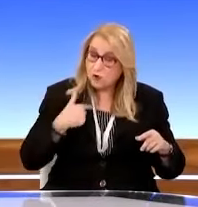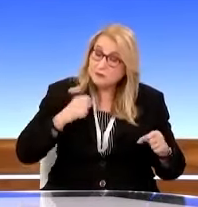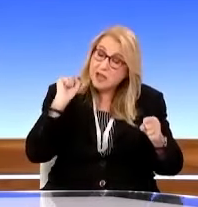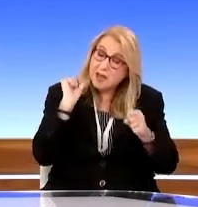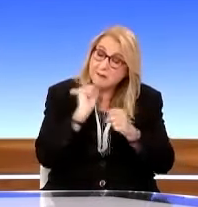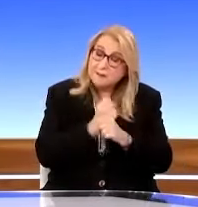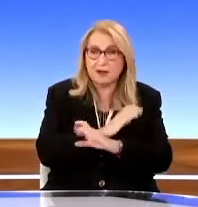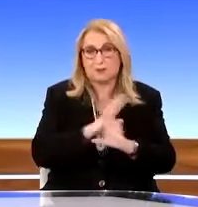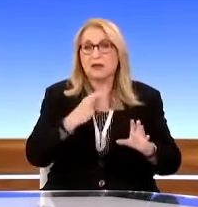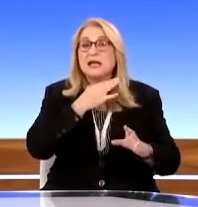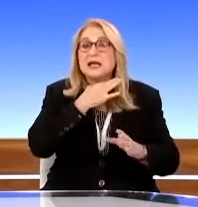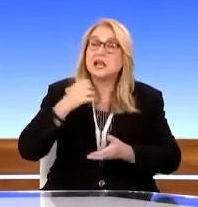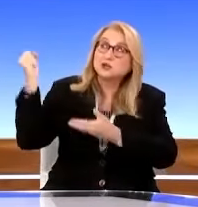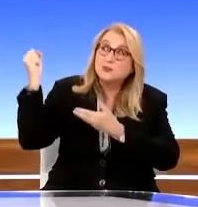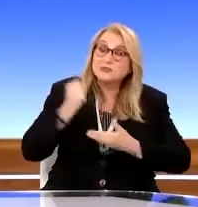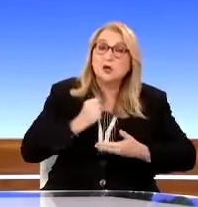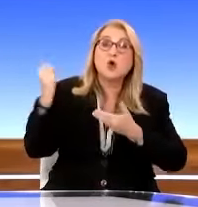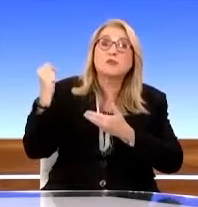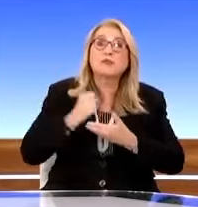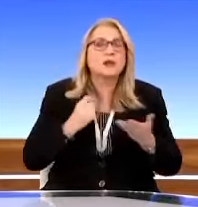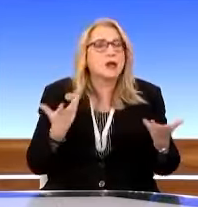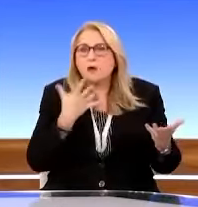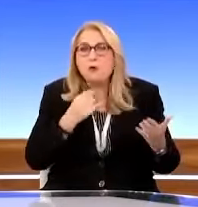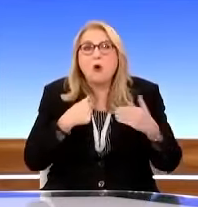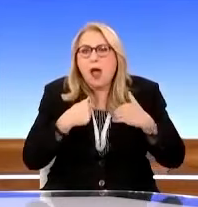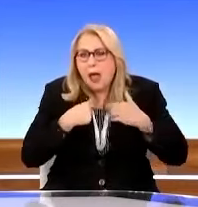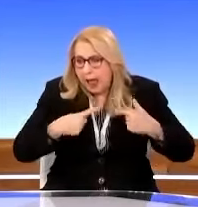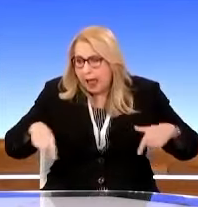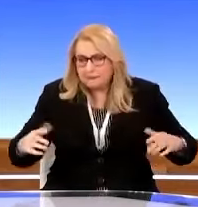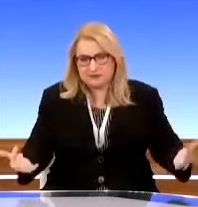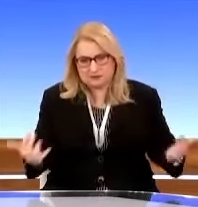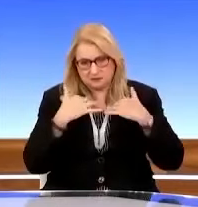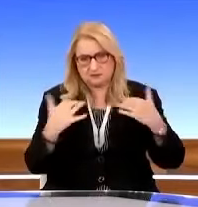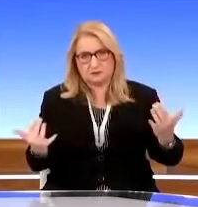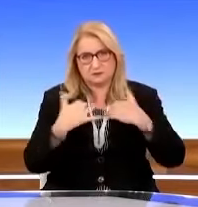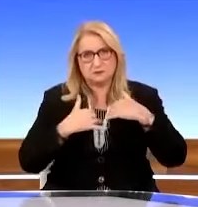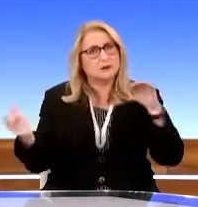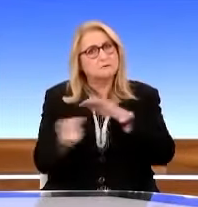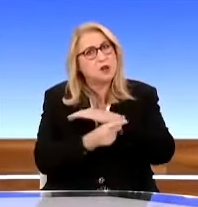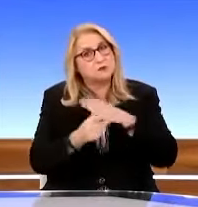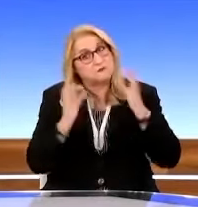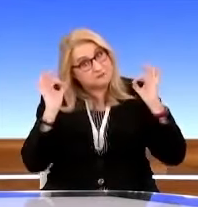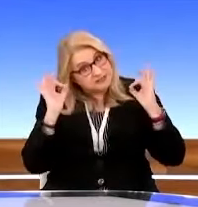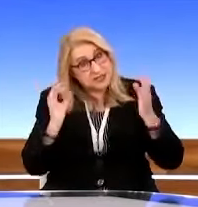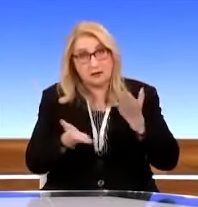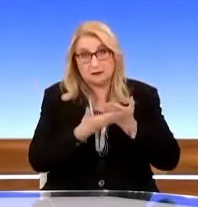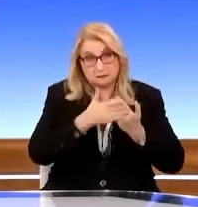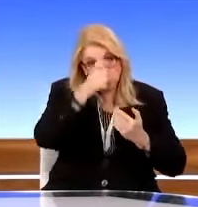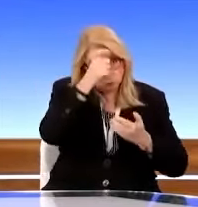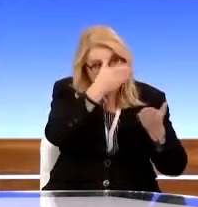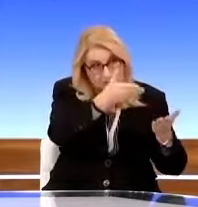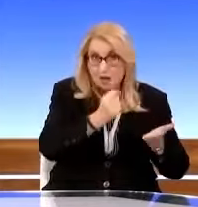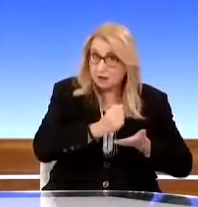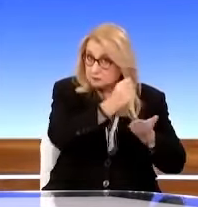χρειαζόμαστε αυξημένους πόρους, προκειμένου αφενός να βοηθήσουμε χώρες όπως η Τουρκία, αφετέρου να βοηθήσουμε χώρες όπως η